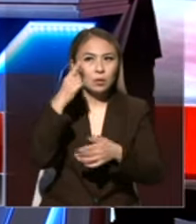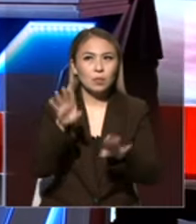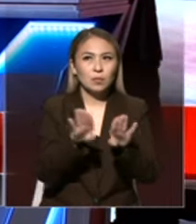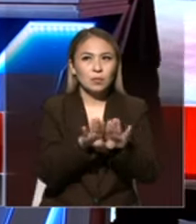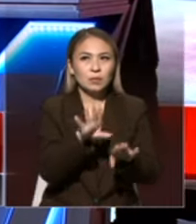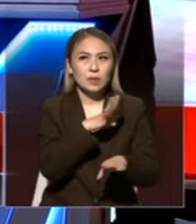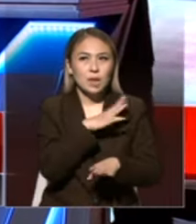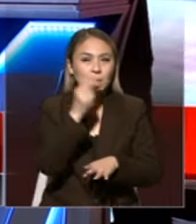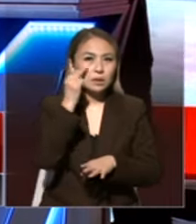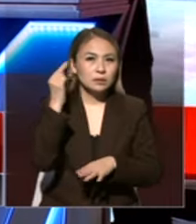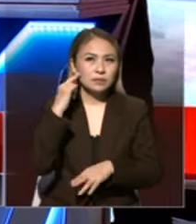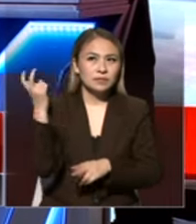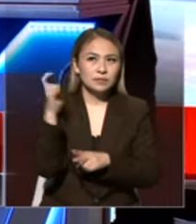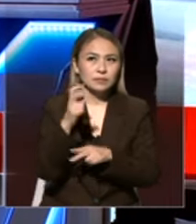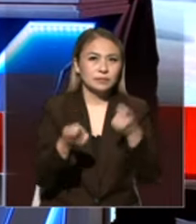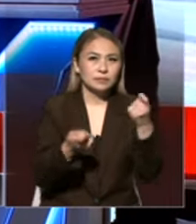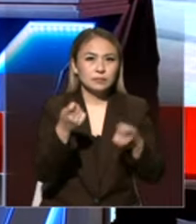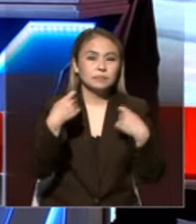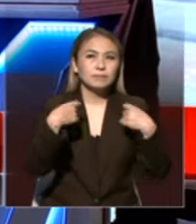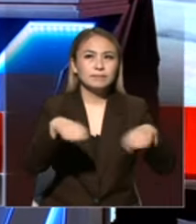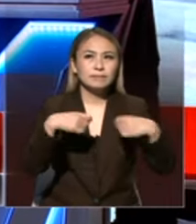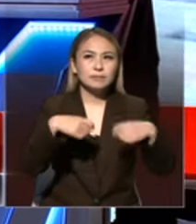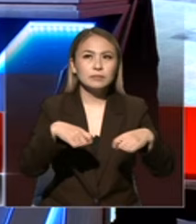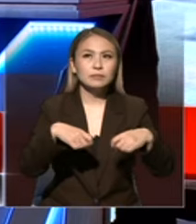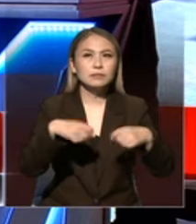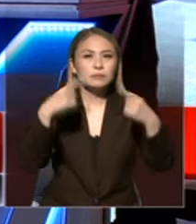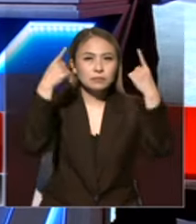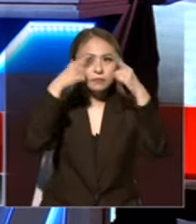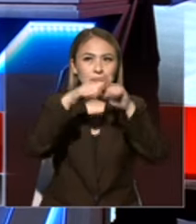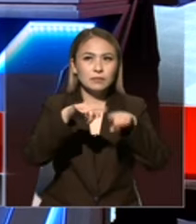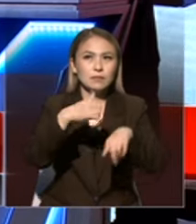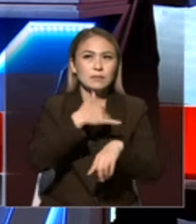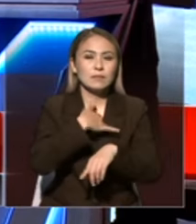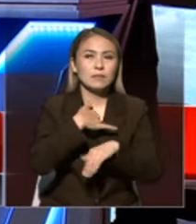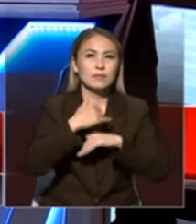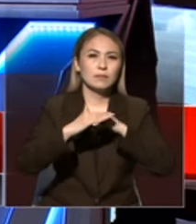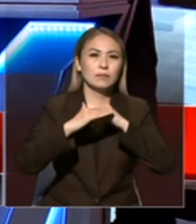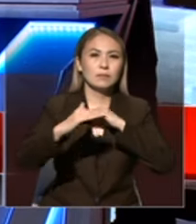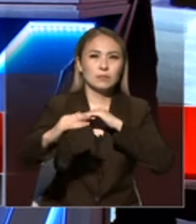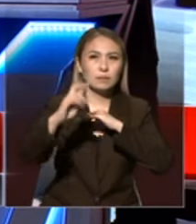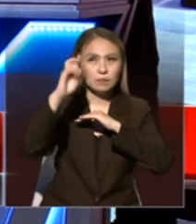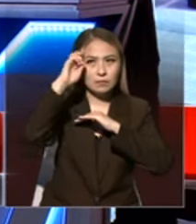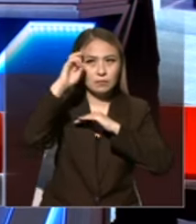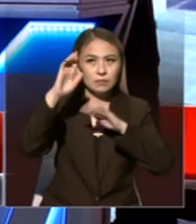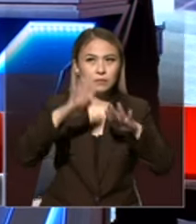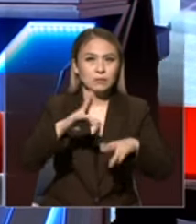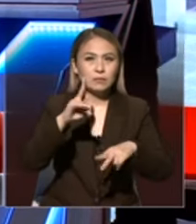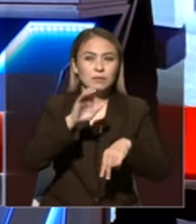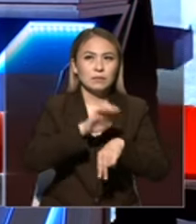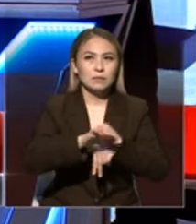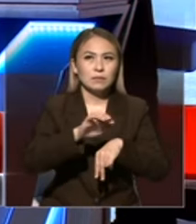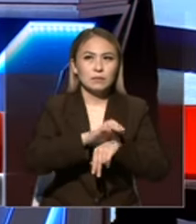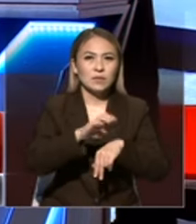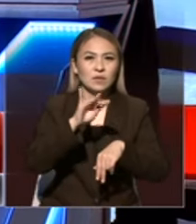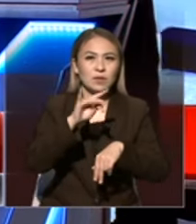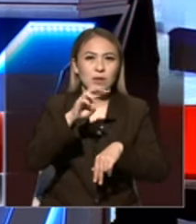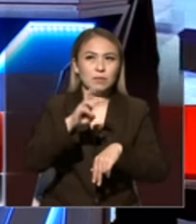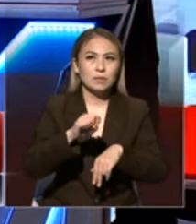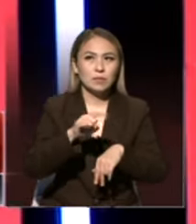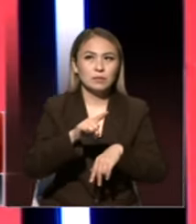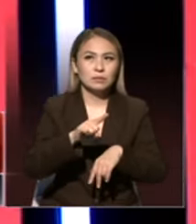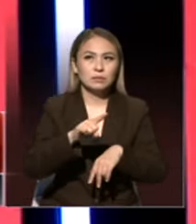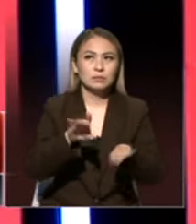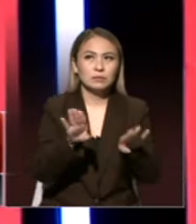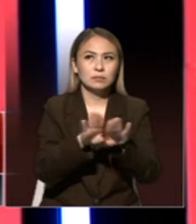Мысалы, Қытай кірді, Қытай арзан әкеледі ғой, мысалы, техниканы арзан әкеледі. Біздің үкімет, әлде білмеймін, кім шығарып атқан фирма ма, солар